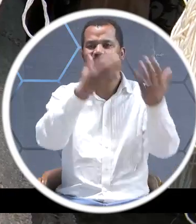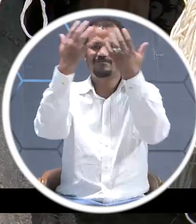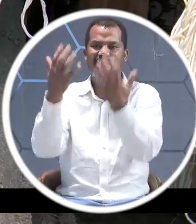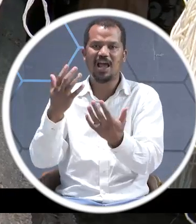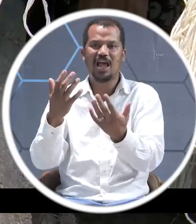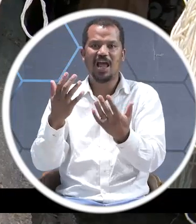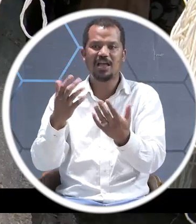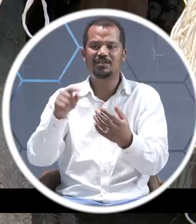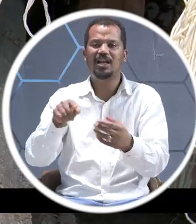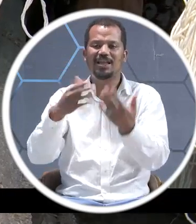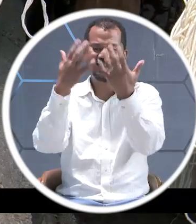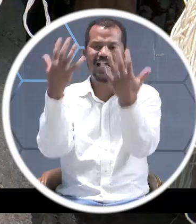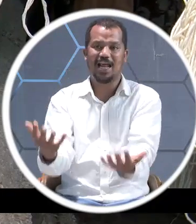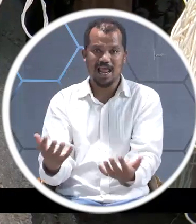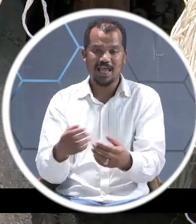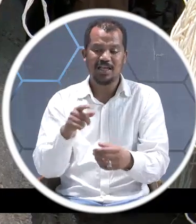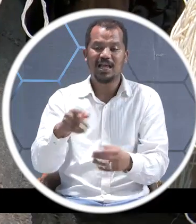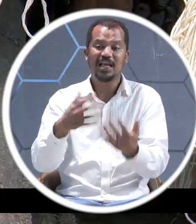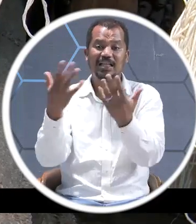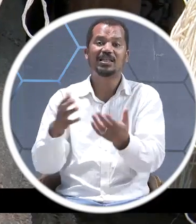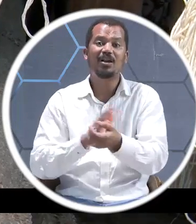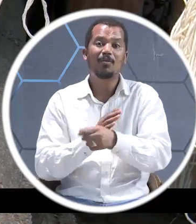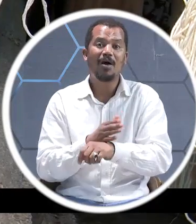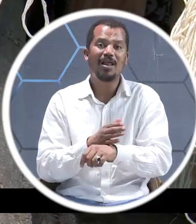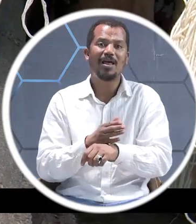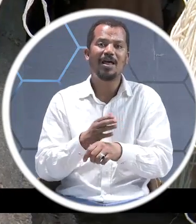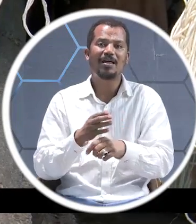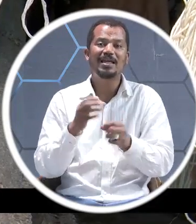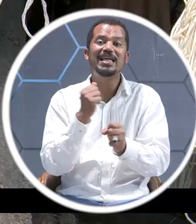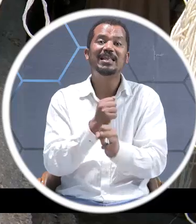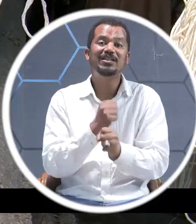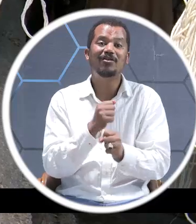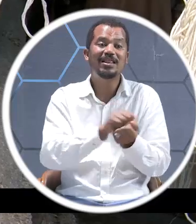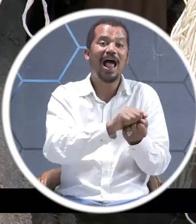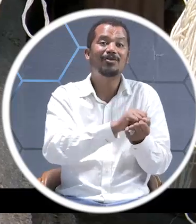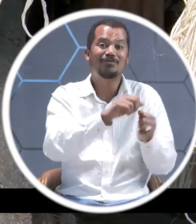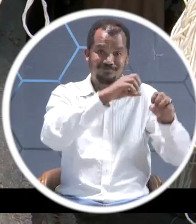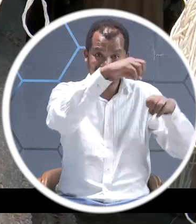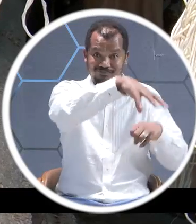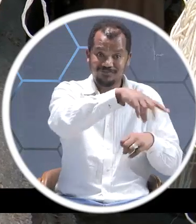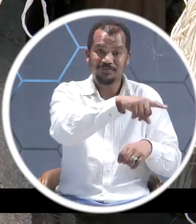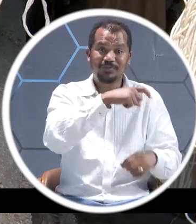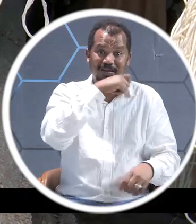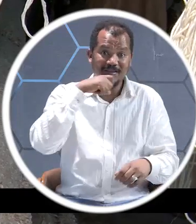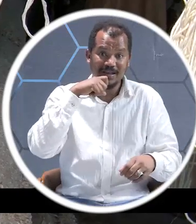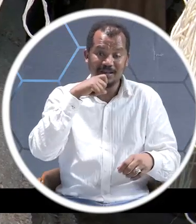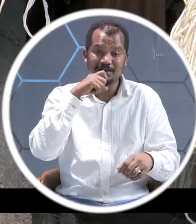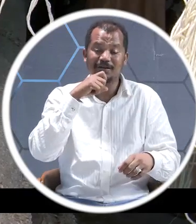ጋር መጥቶ አልገው ጋር ሉሙ ጋር ማለት ነው። ተተሰቀለ በኋላ ያንን አራባ የተሰራውን ታጥቦ ተሰጥቷል።